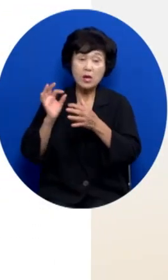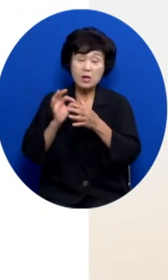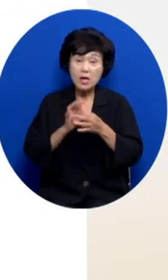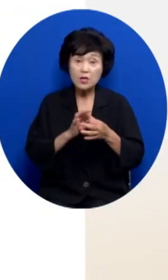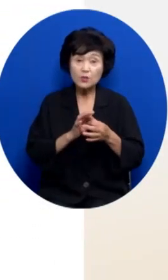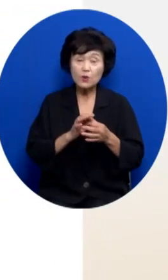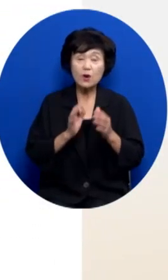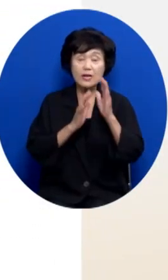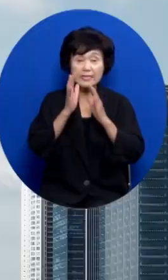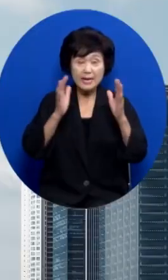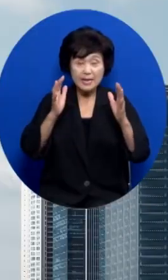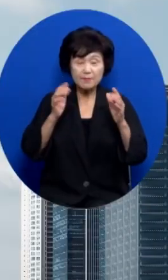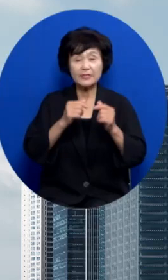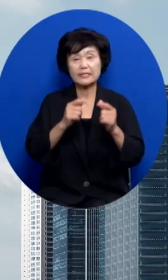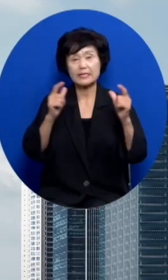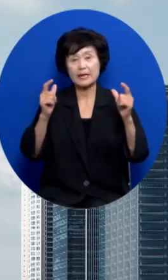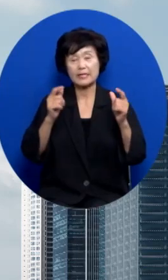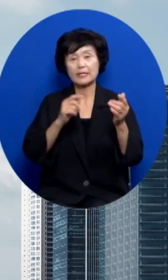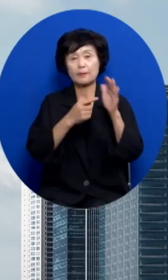것으로 나타났습니다.